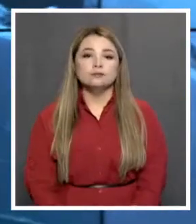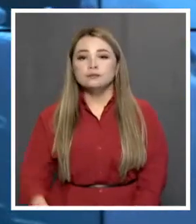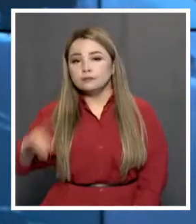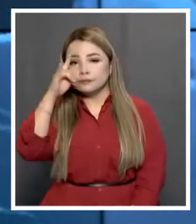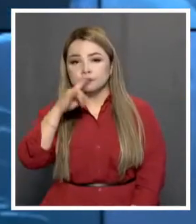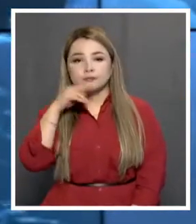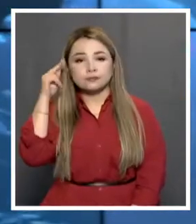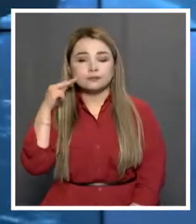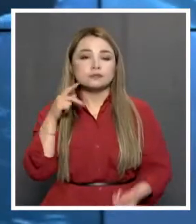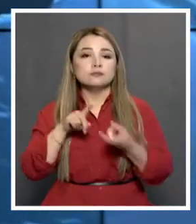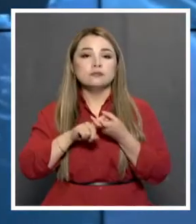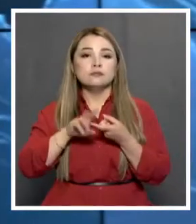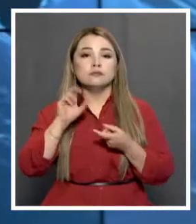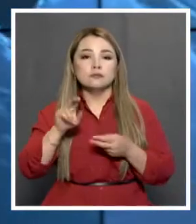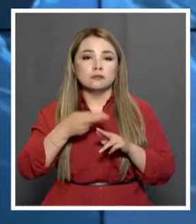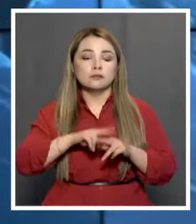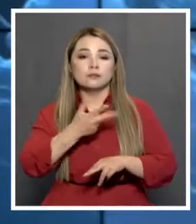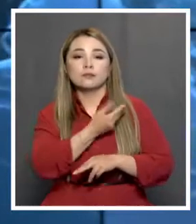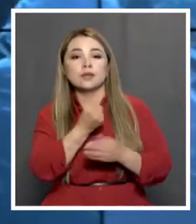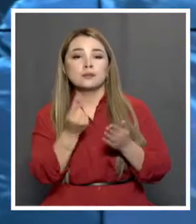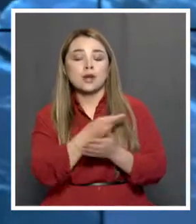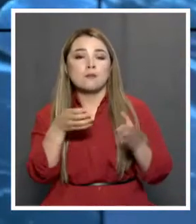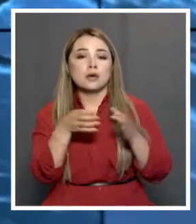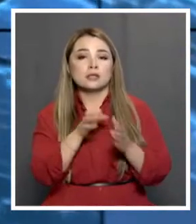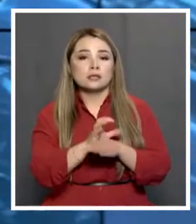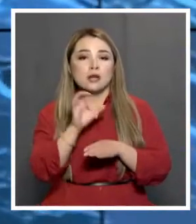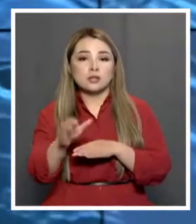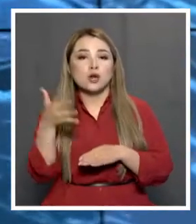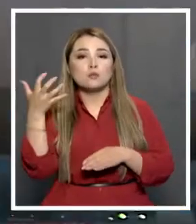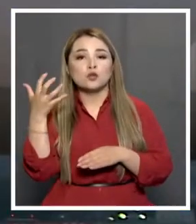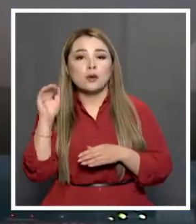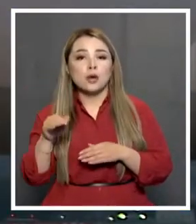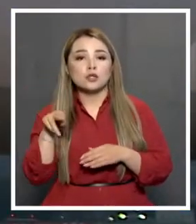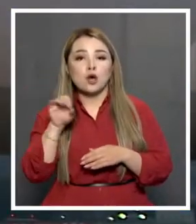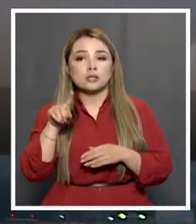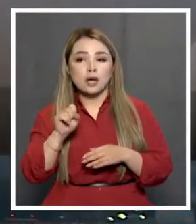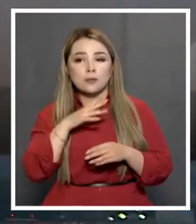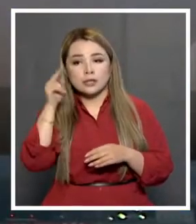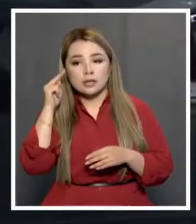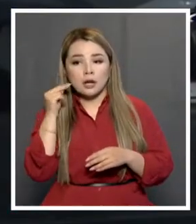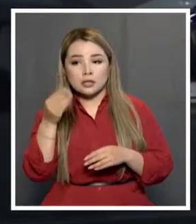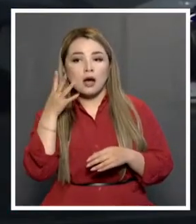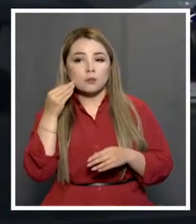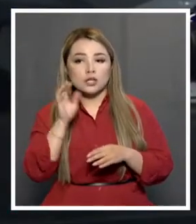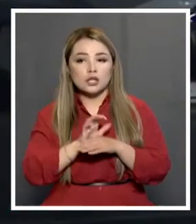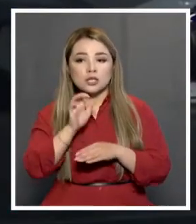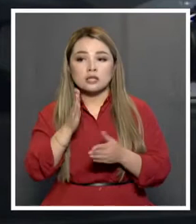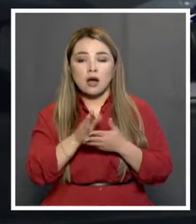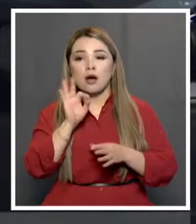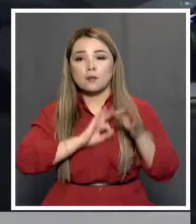Қазақстанға қытайлық CoronaVac вакцинасының алғашқы партиясы келді. Екпенің 500 мың дозасы Бейжіңнен Алматыға жеткізілді.